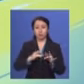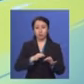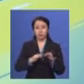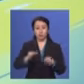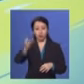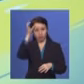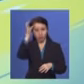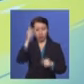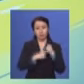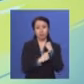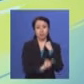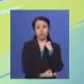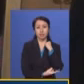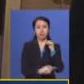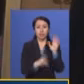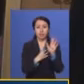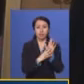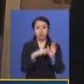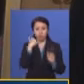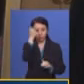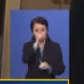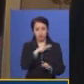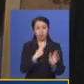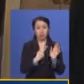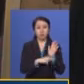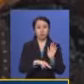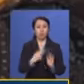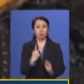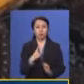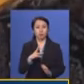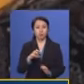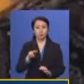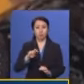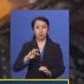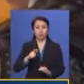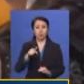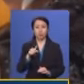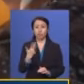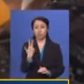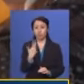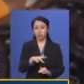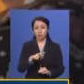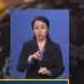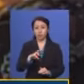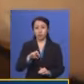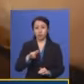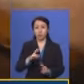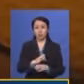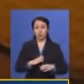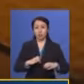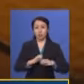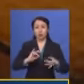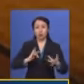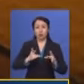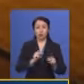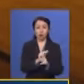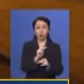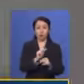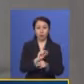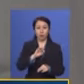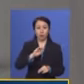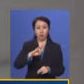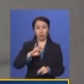сферы образования за последние 9 лет выделено 72 миллиарда тенге. Из них 30 миллиардов на систему электронного